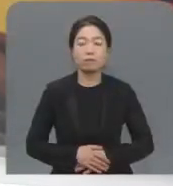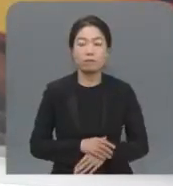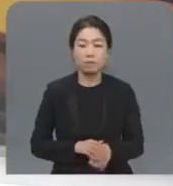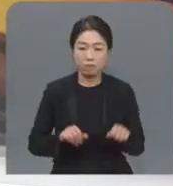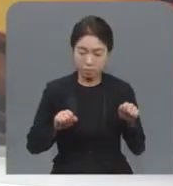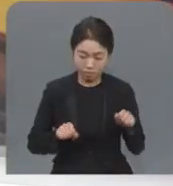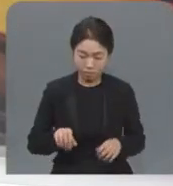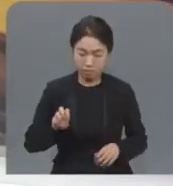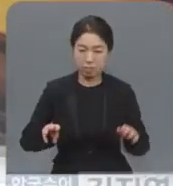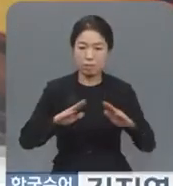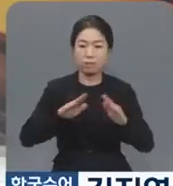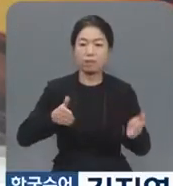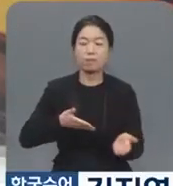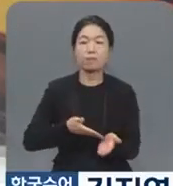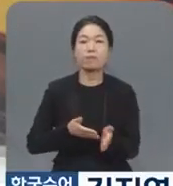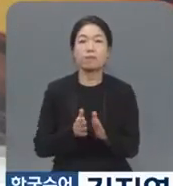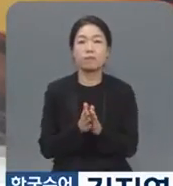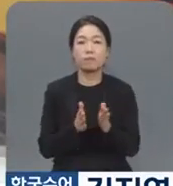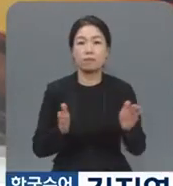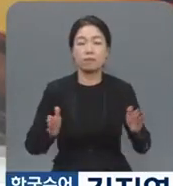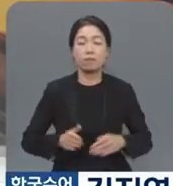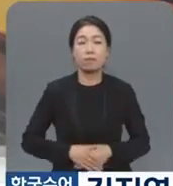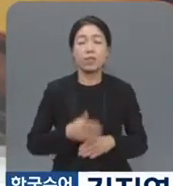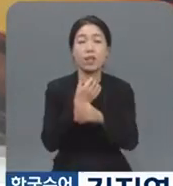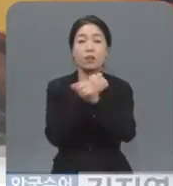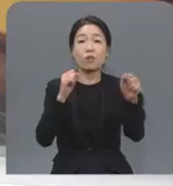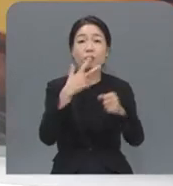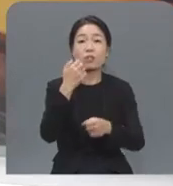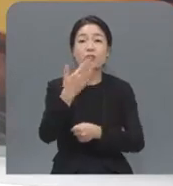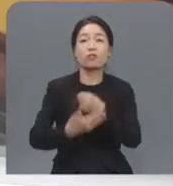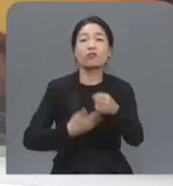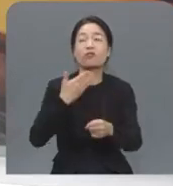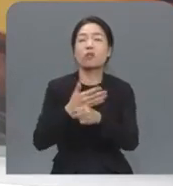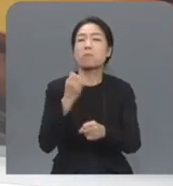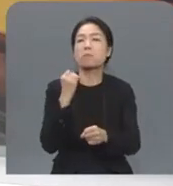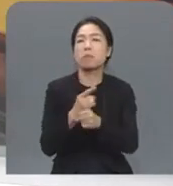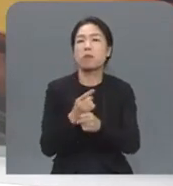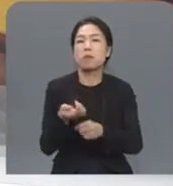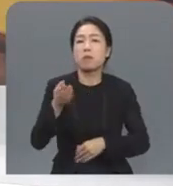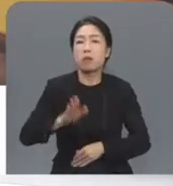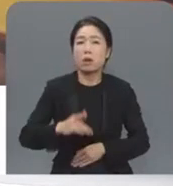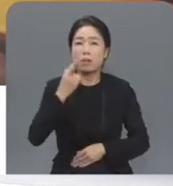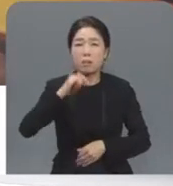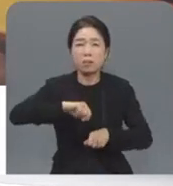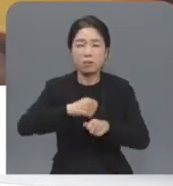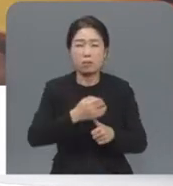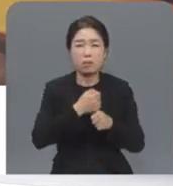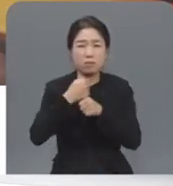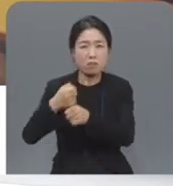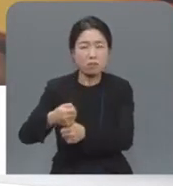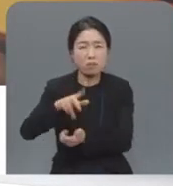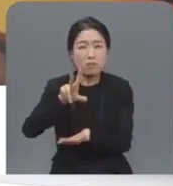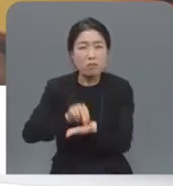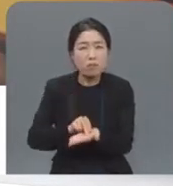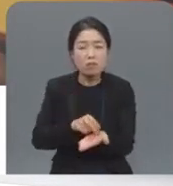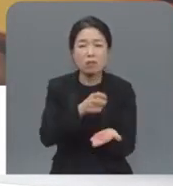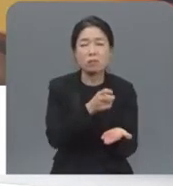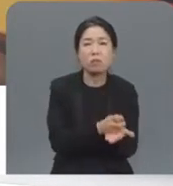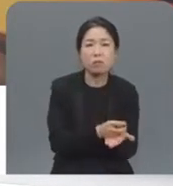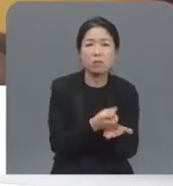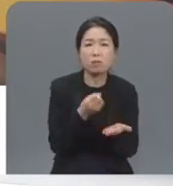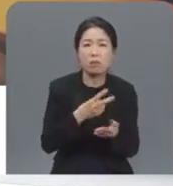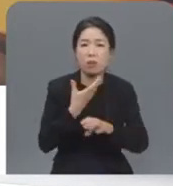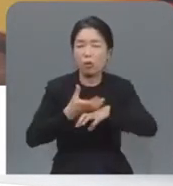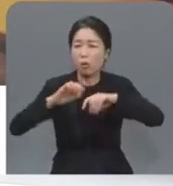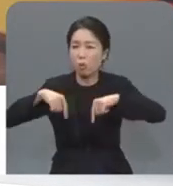안녕하십니까 광주전남권 뉴스입니다 광복 79주년이 지났지만 일제 강제동원 문제는 법적으로도 또